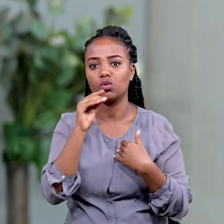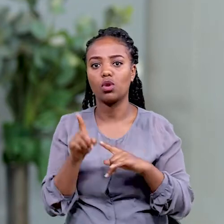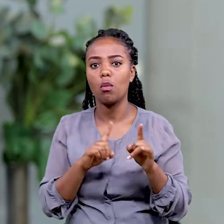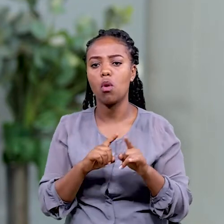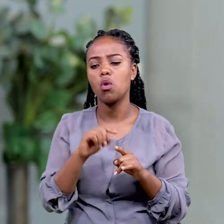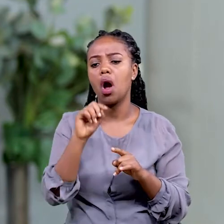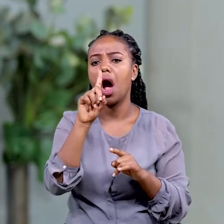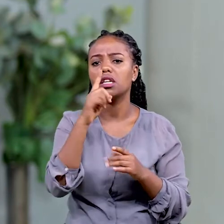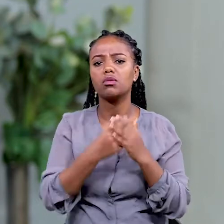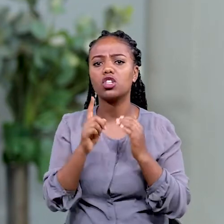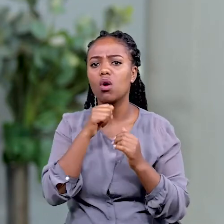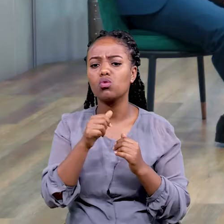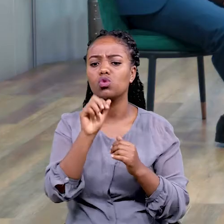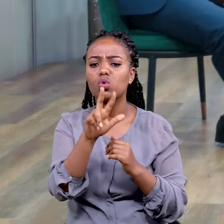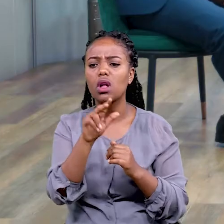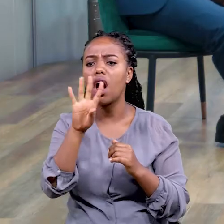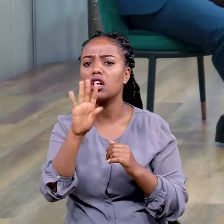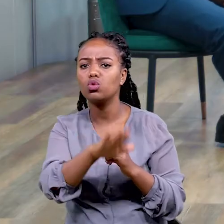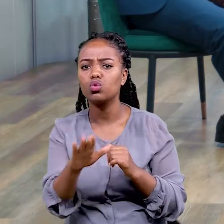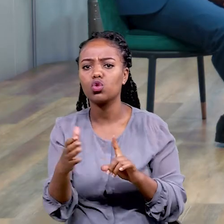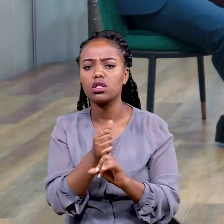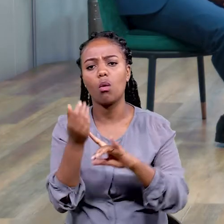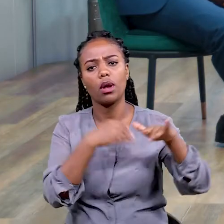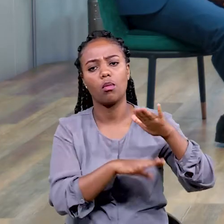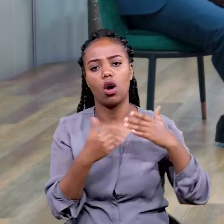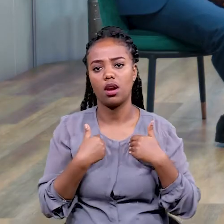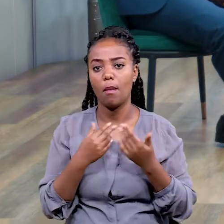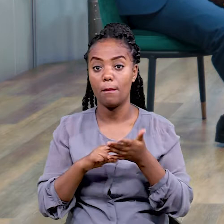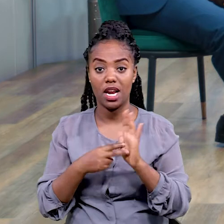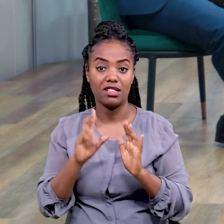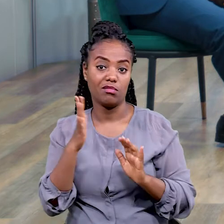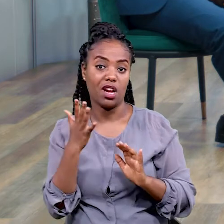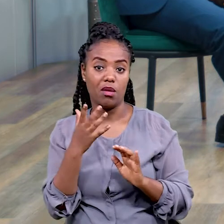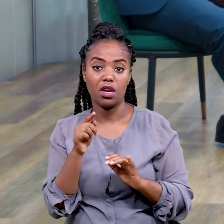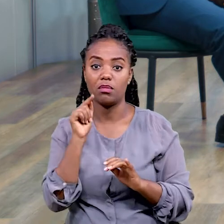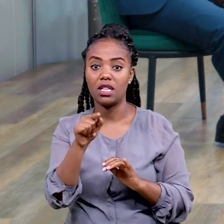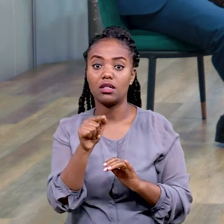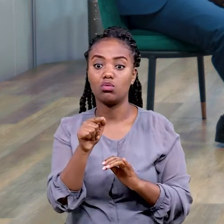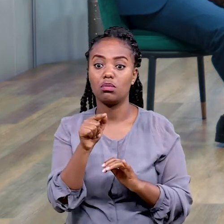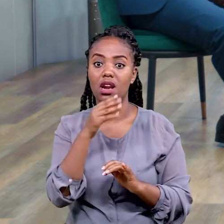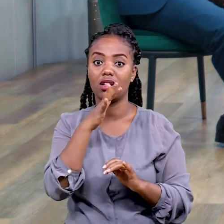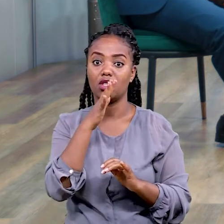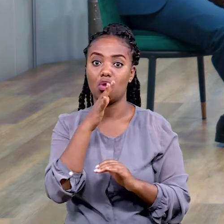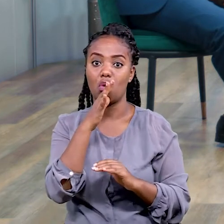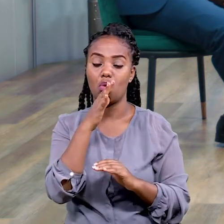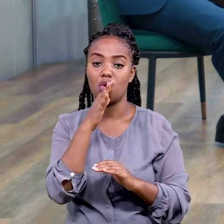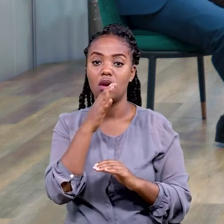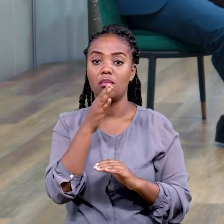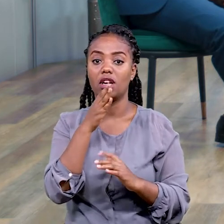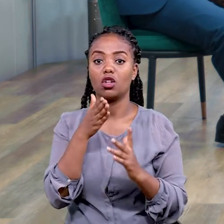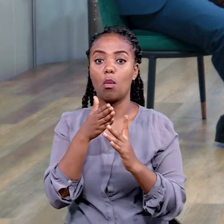ህፃን ብቻ ሳይሆን ሶስትም አራትም ህፃን ይዞ የሚገቡባቸው ማረሚያ ቤቶች አሉ። ማለት ምናልባት በእሷ የሚተዳደሩ ከሆነ